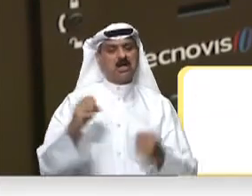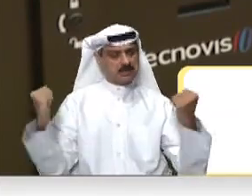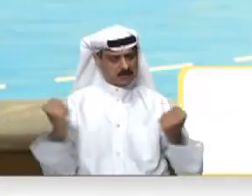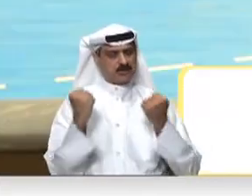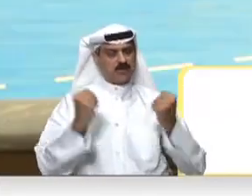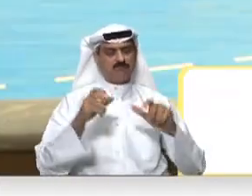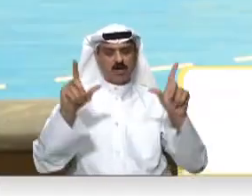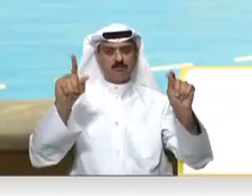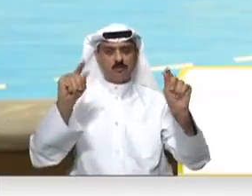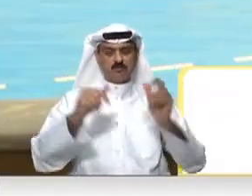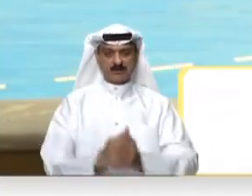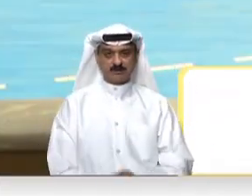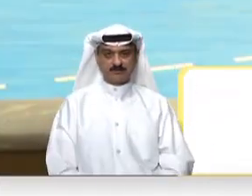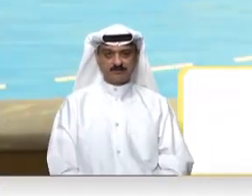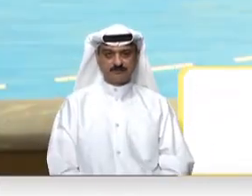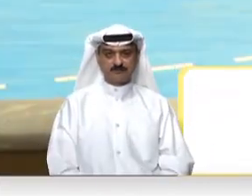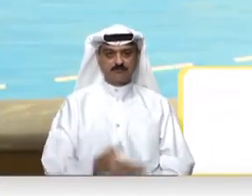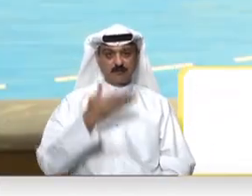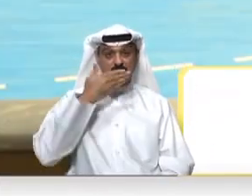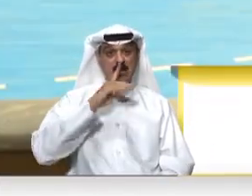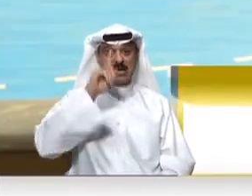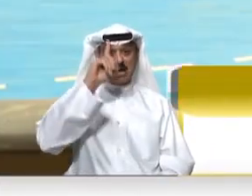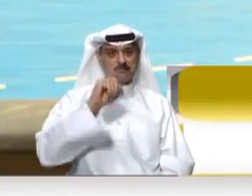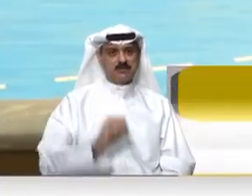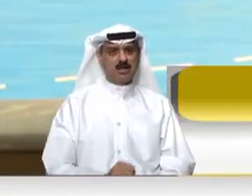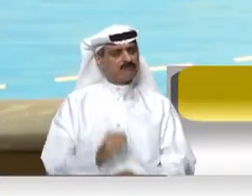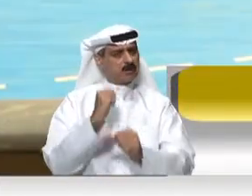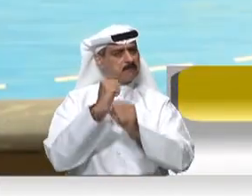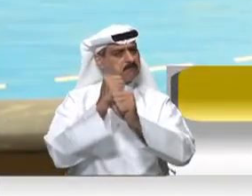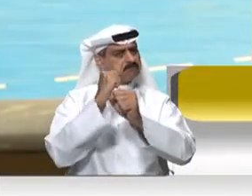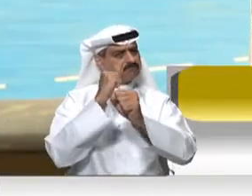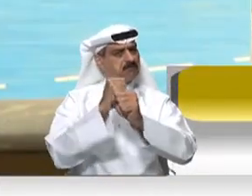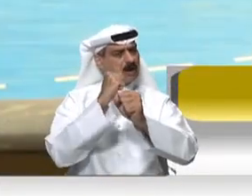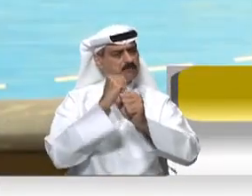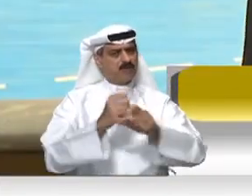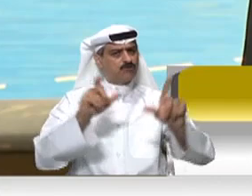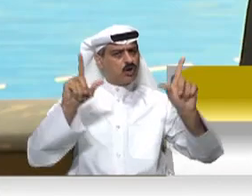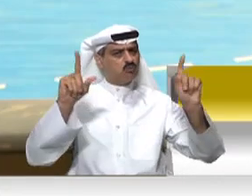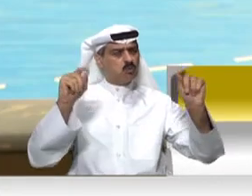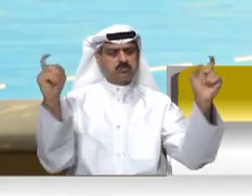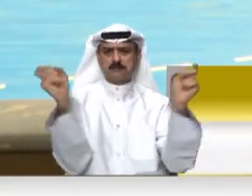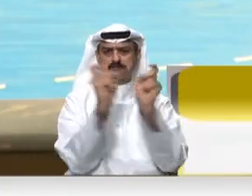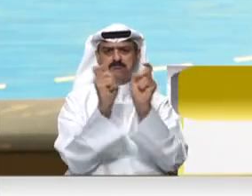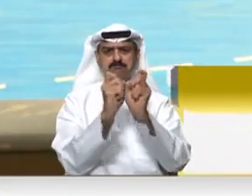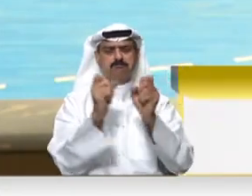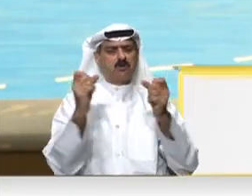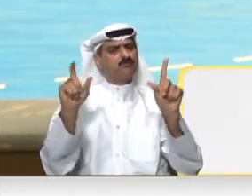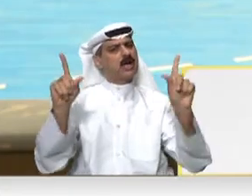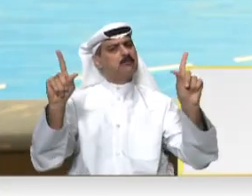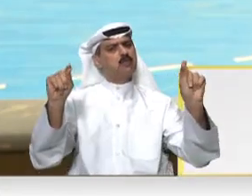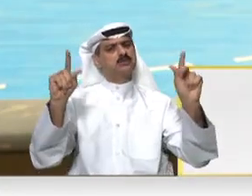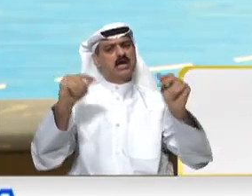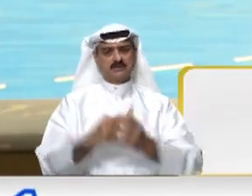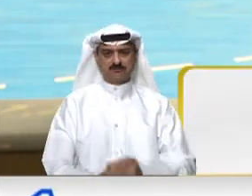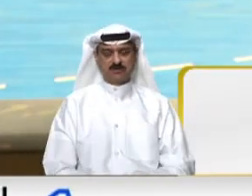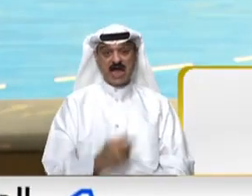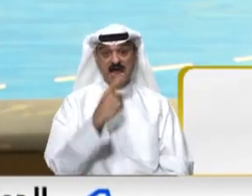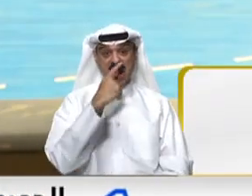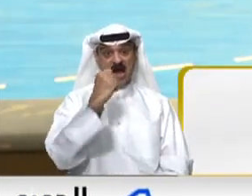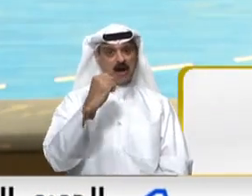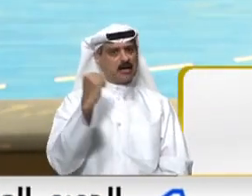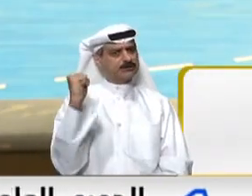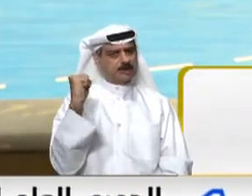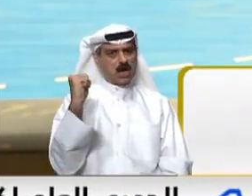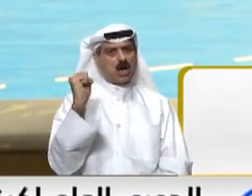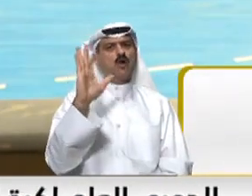القادمة إن شاء الله. الحمد لله رب العالمين، قدمنا مباراة يعني زينة ترضي خاطرنا يعني الأمانة. قادسية نادي كبير مرشح